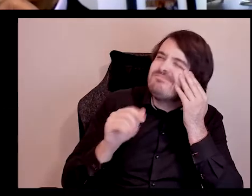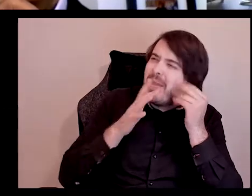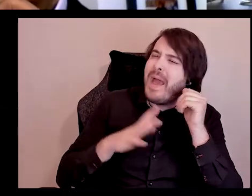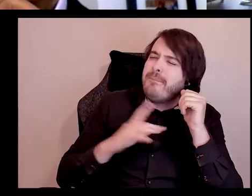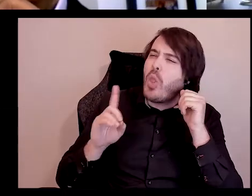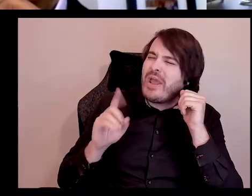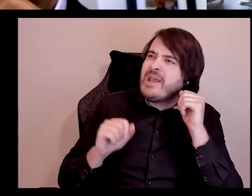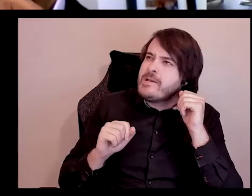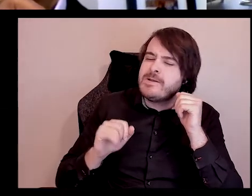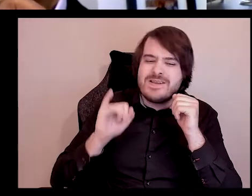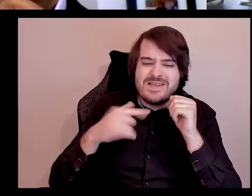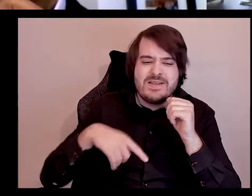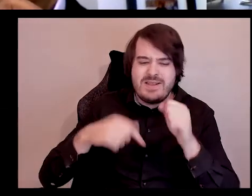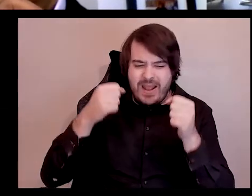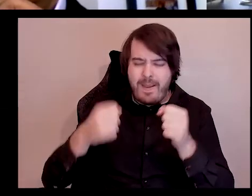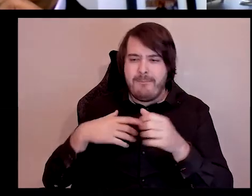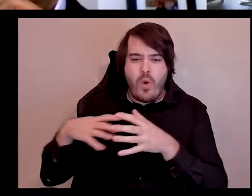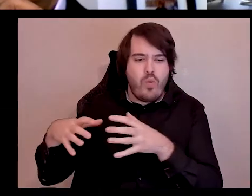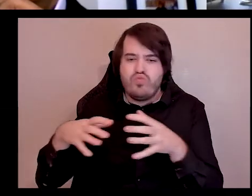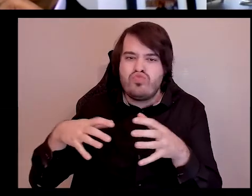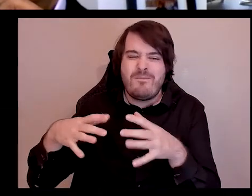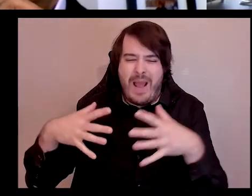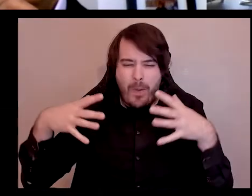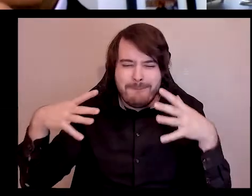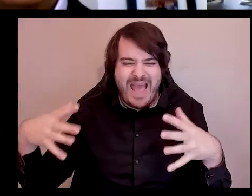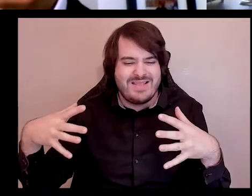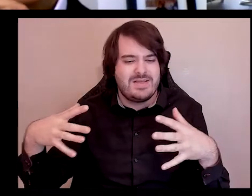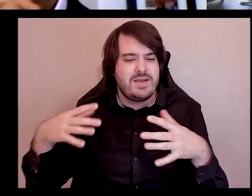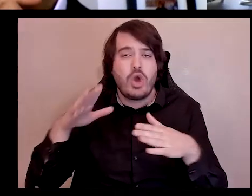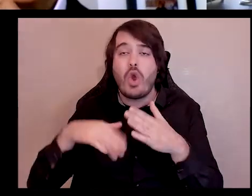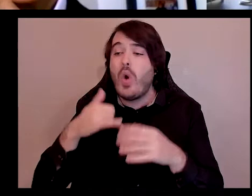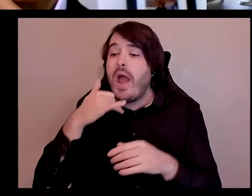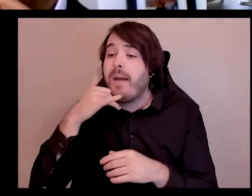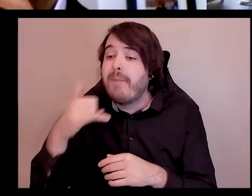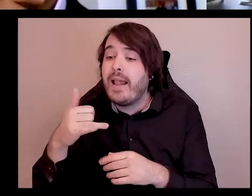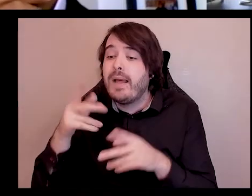l'équilibre entre l'offre et la demande dans un marché. Alors, c'est un grand classique. Oui, Claude. Madame